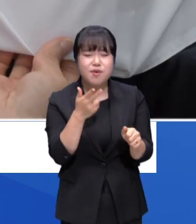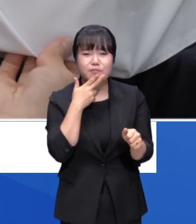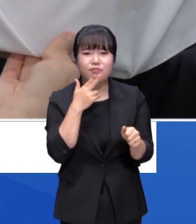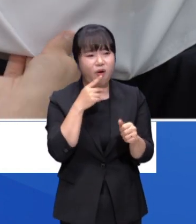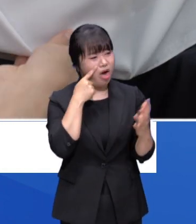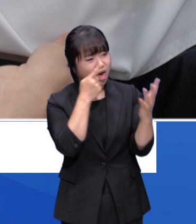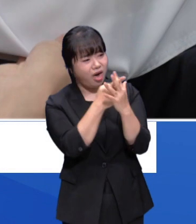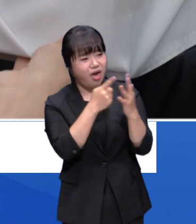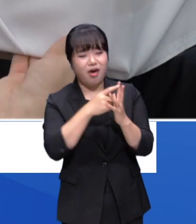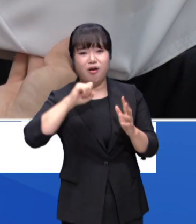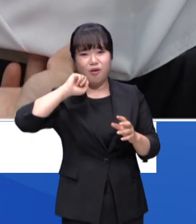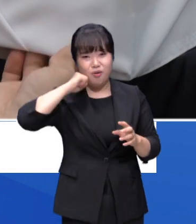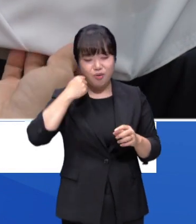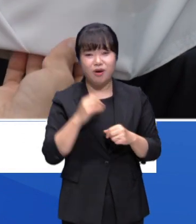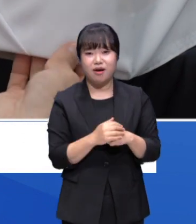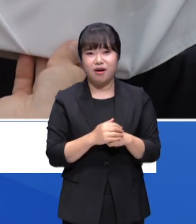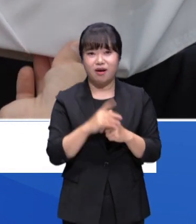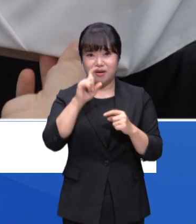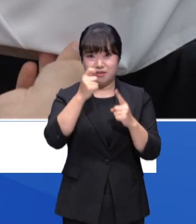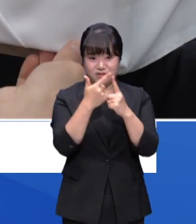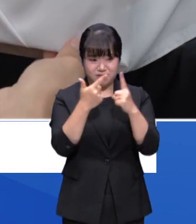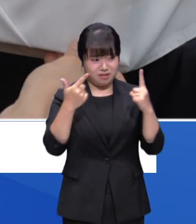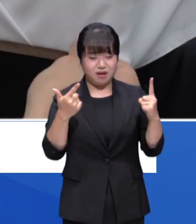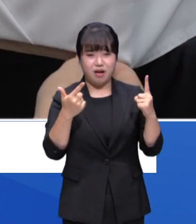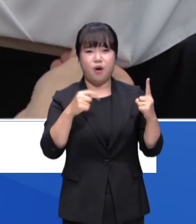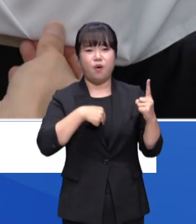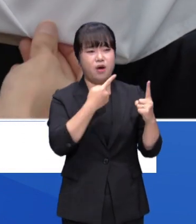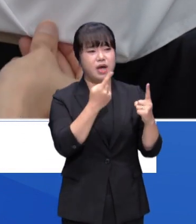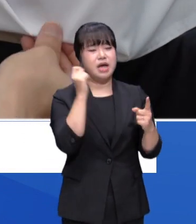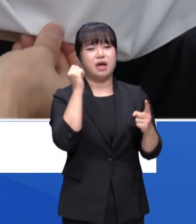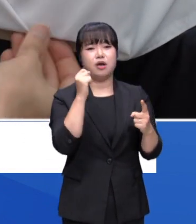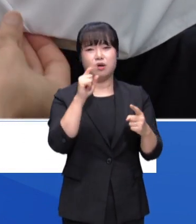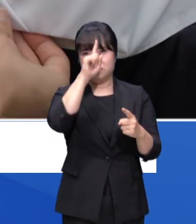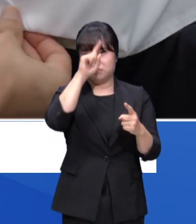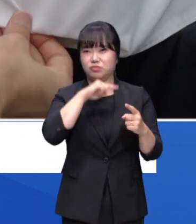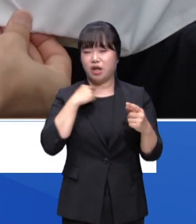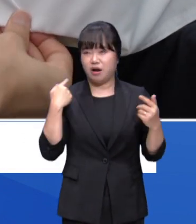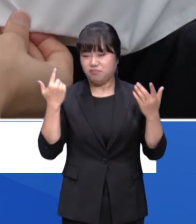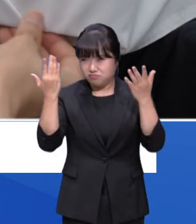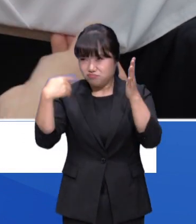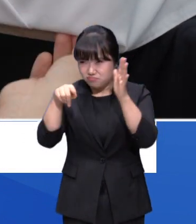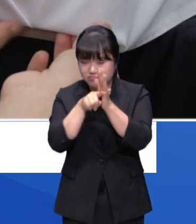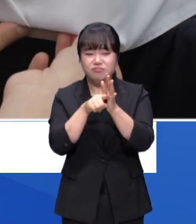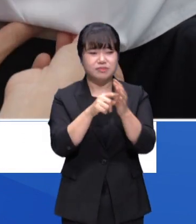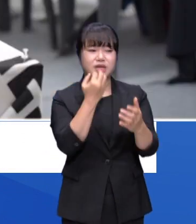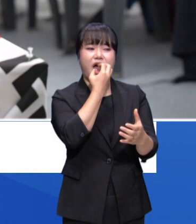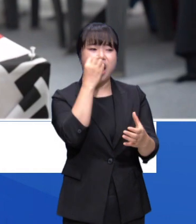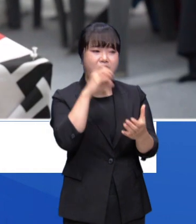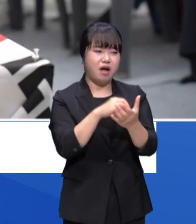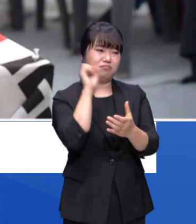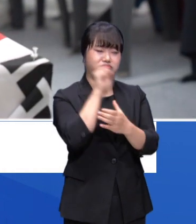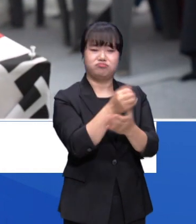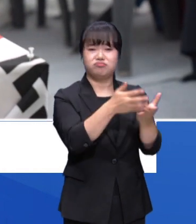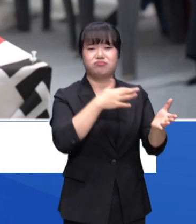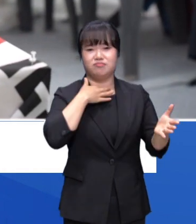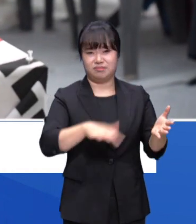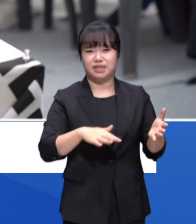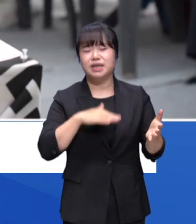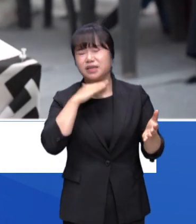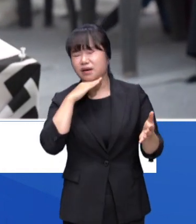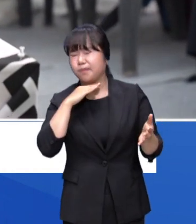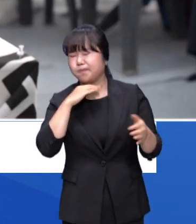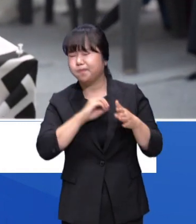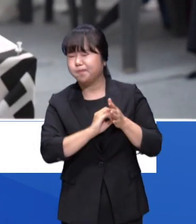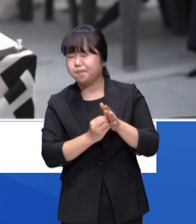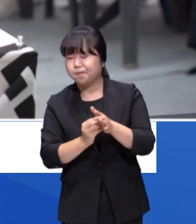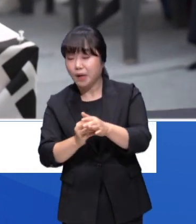없어요. 그래서 그동안에 쭉 이제 독립유공자로 인정받지 못하시다가 이번에 네.